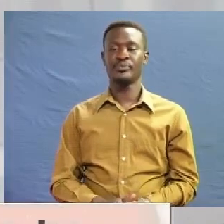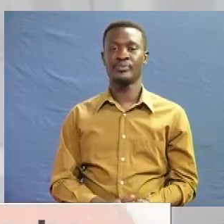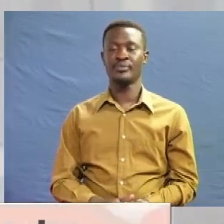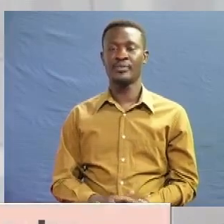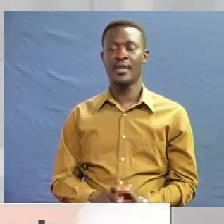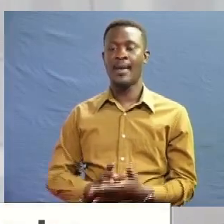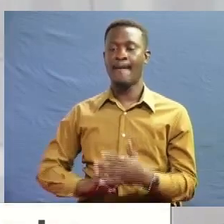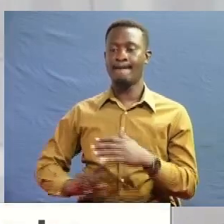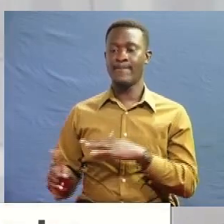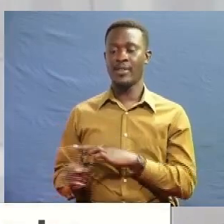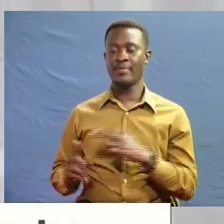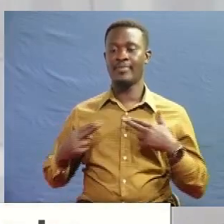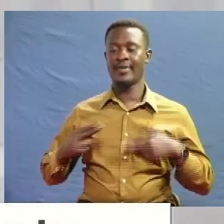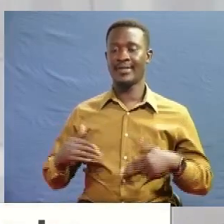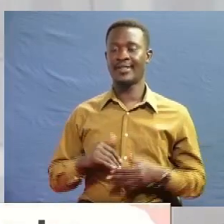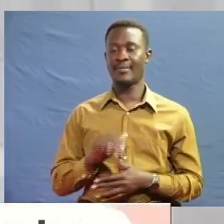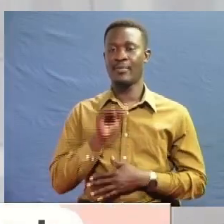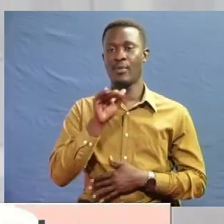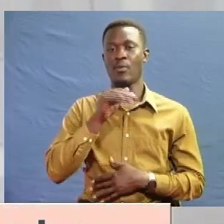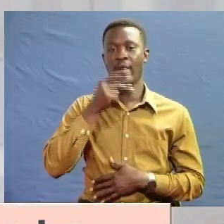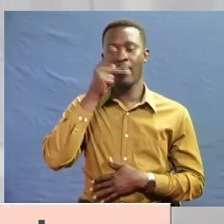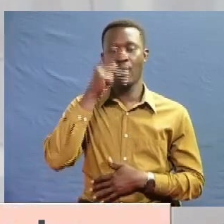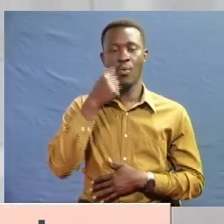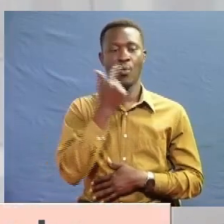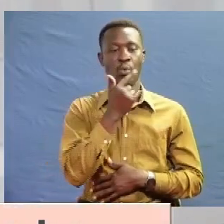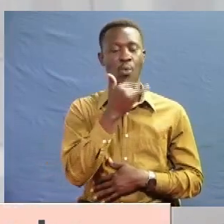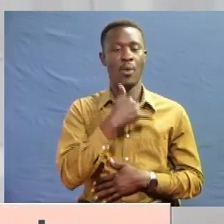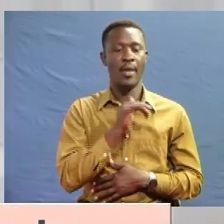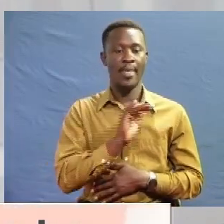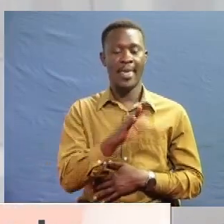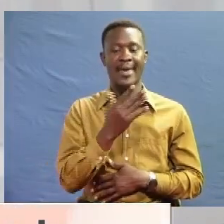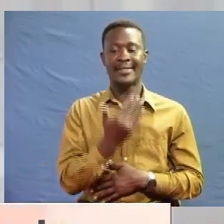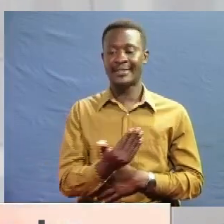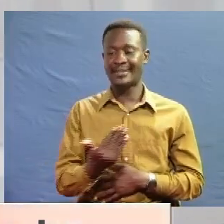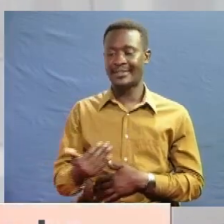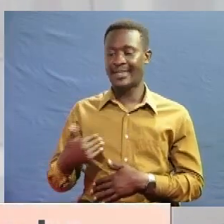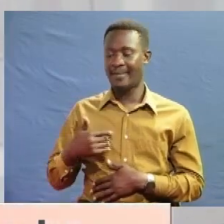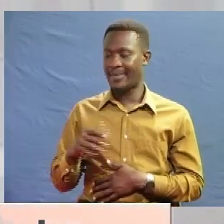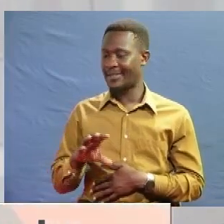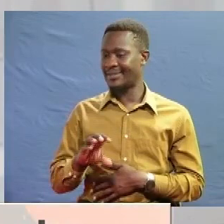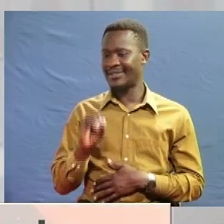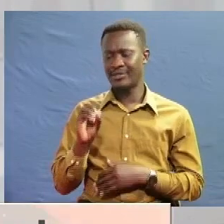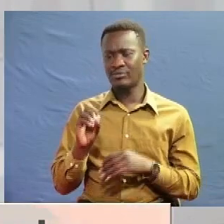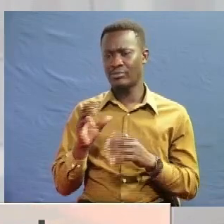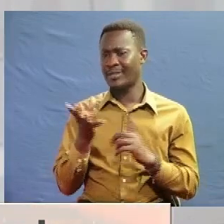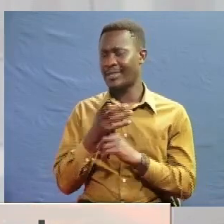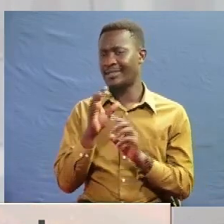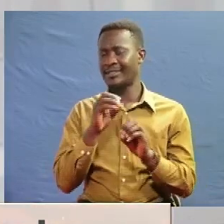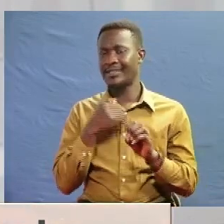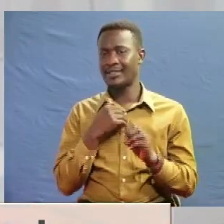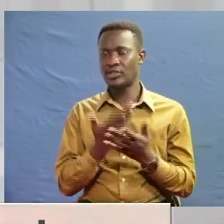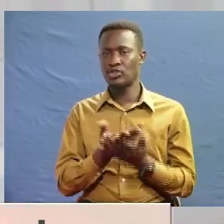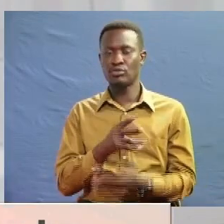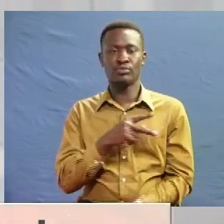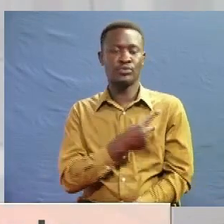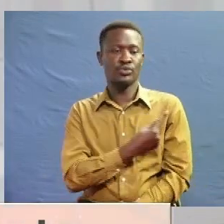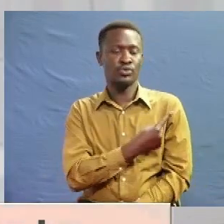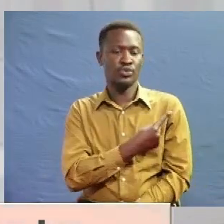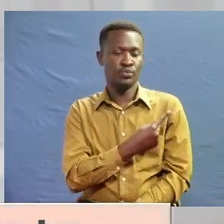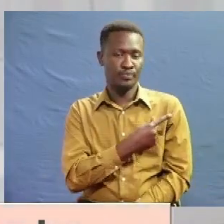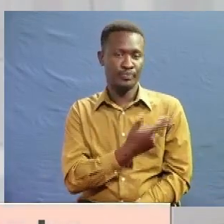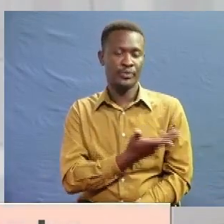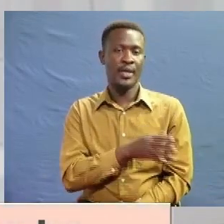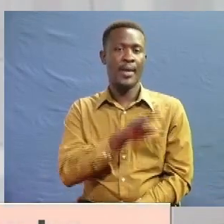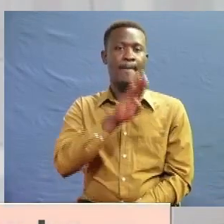Wizara ya Afya sasa inawaomba wazazi ambao watoto wao walipaswa kupata chanjo ya kinga dhidi ya kifua kikuu almaarufu